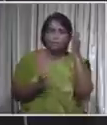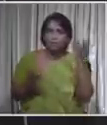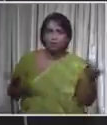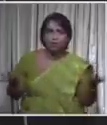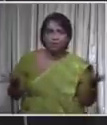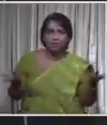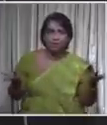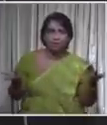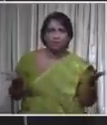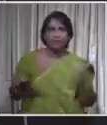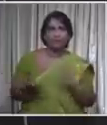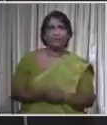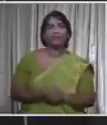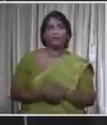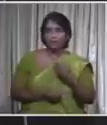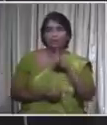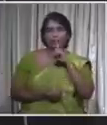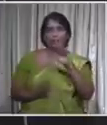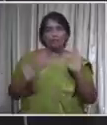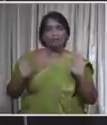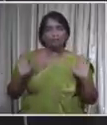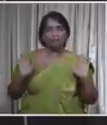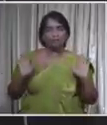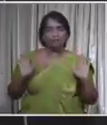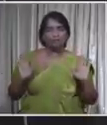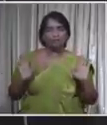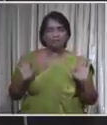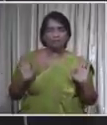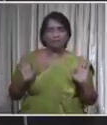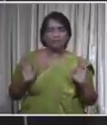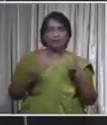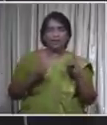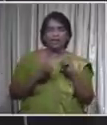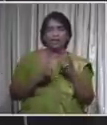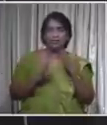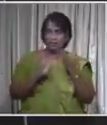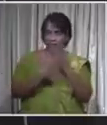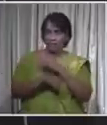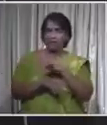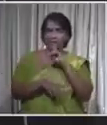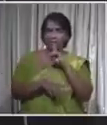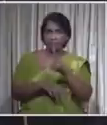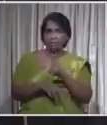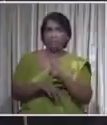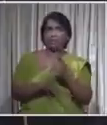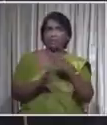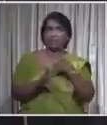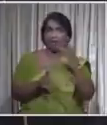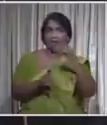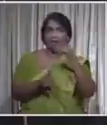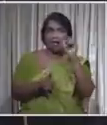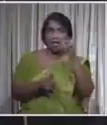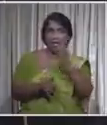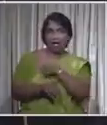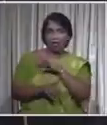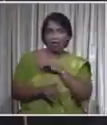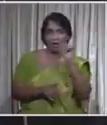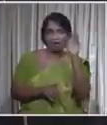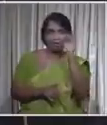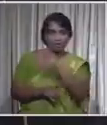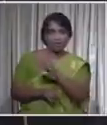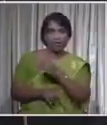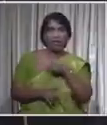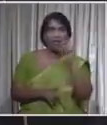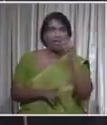නෙවෙයි. මං ආන්නේ එච්චරයි. මේ දිනේෂ් මං කිව්වා එදා ඒ දාන්න යනකොට නම් කරනකොට මං